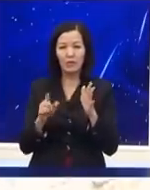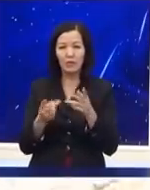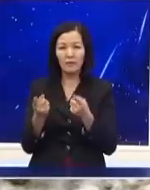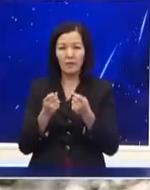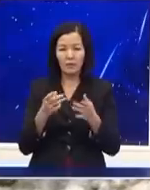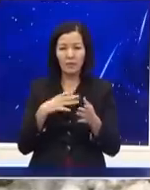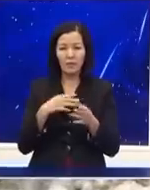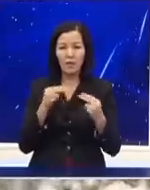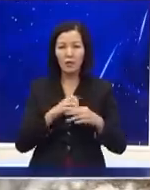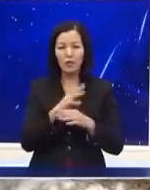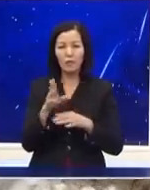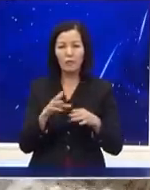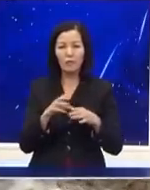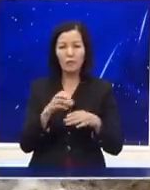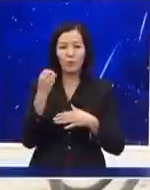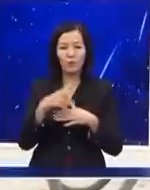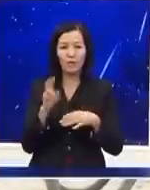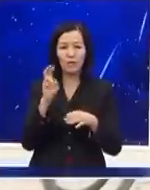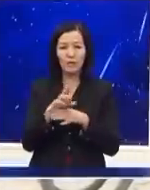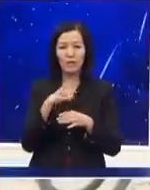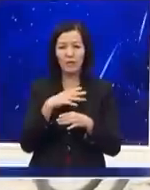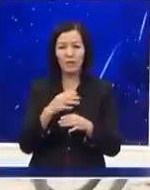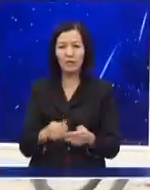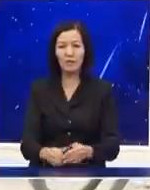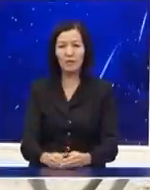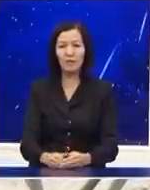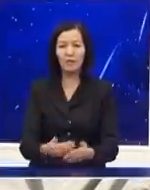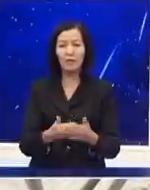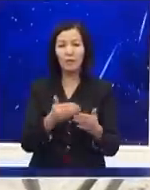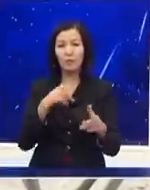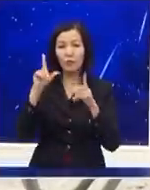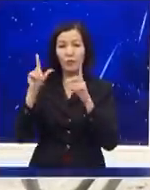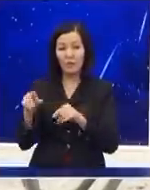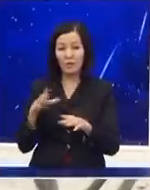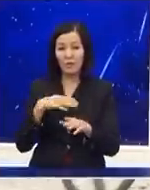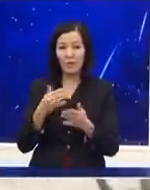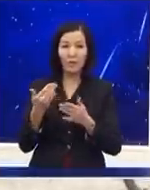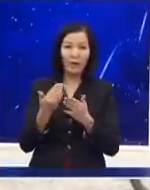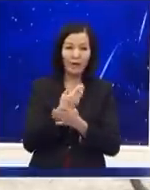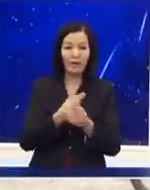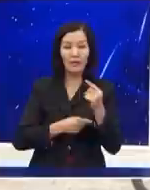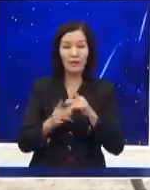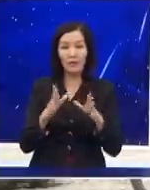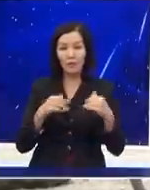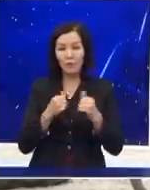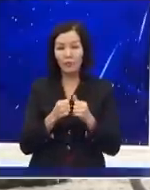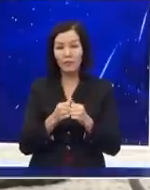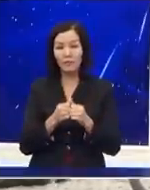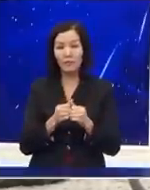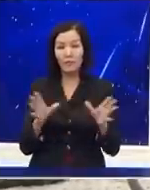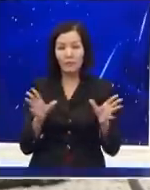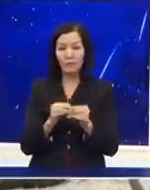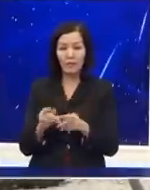Басым бөлігі жұмыспен қамту орталығы арқылы келген. Бұрын көшіп біткем. А енді қайтадан осы жерге балашаға мен көшіп